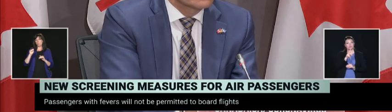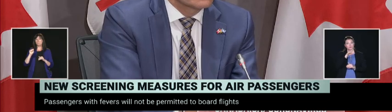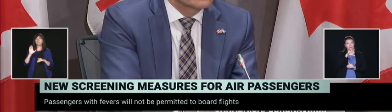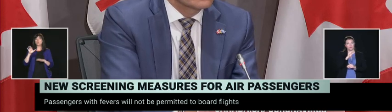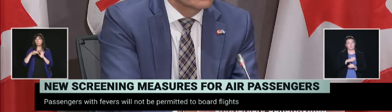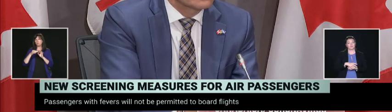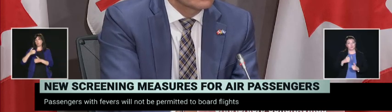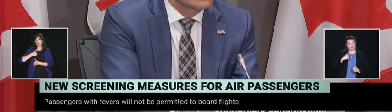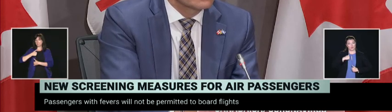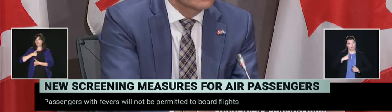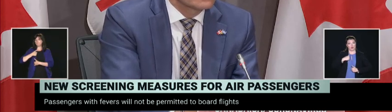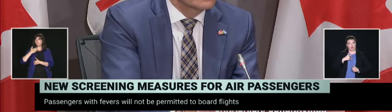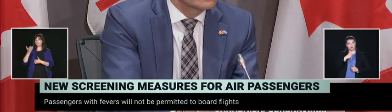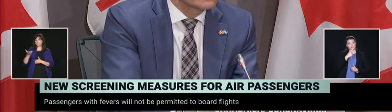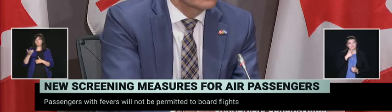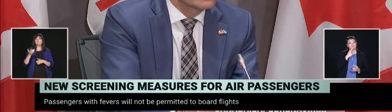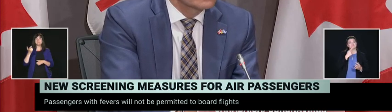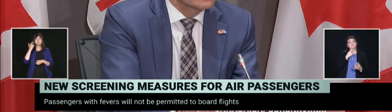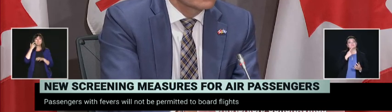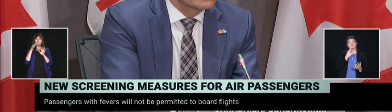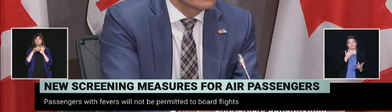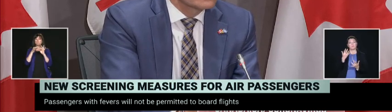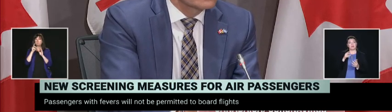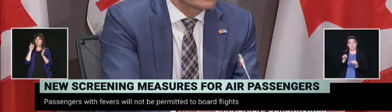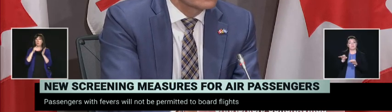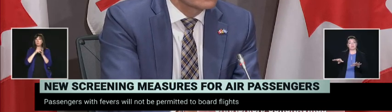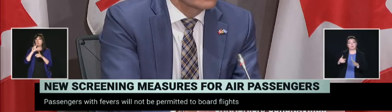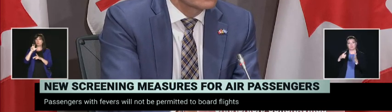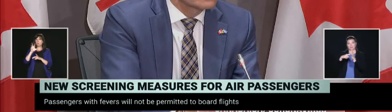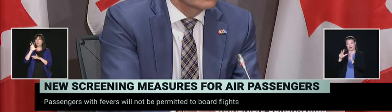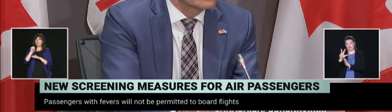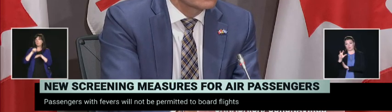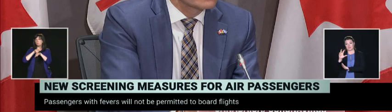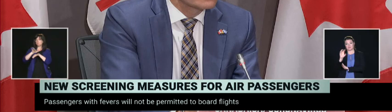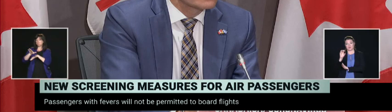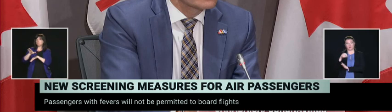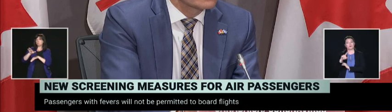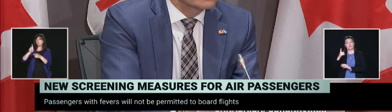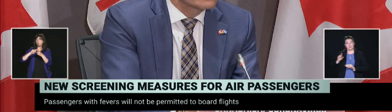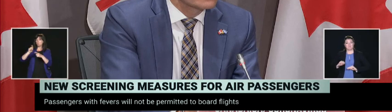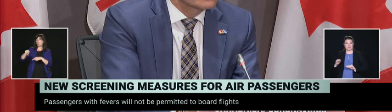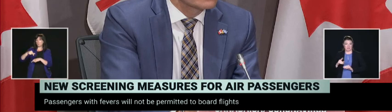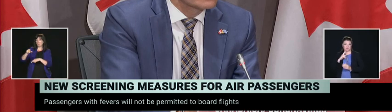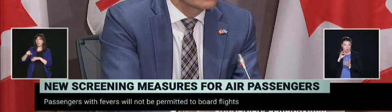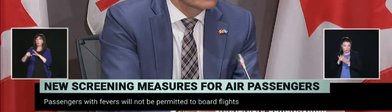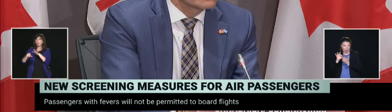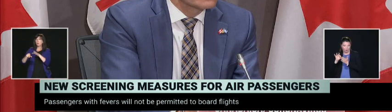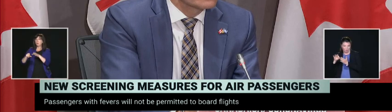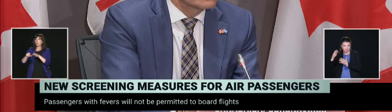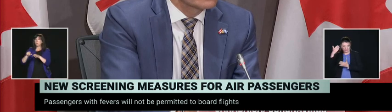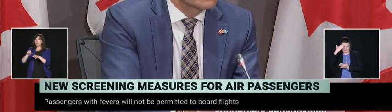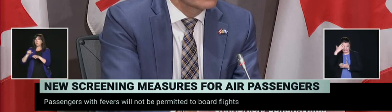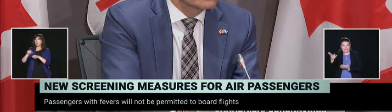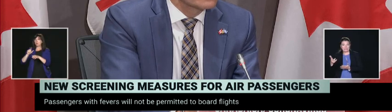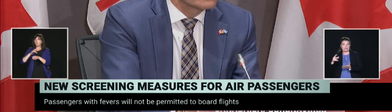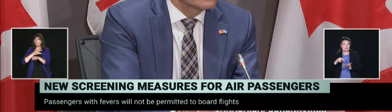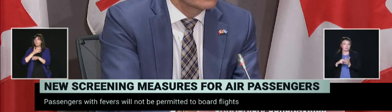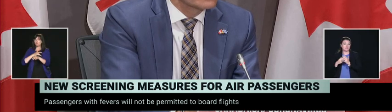au Québec. Je pense que M. Legault sait compter, puis lui, il en compte seulement 400 à l'ouvrage en ce moment dans les CHSLD.